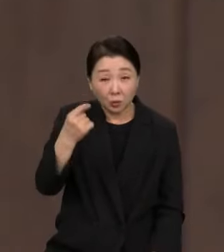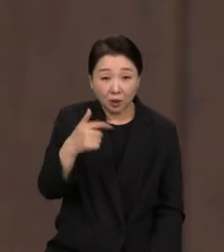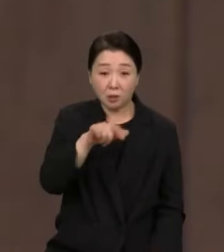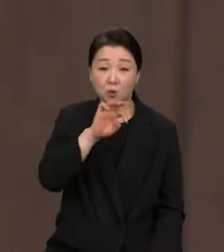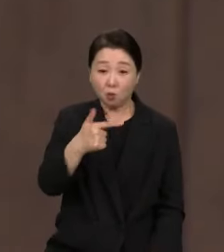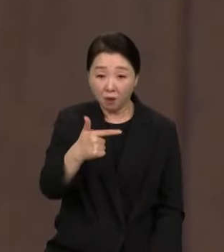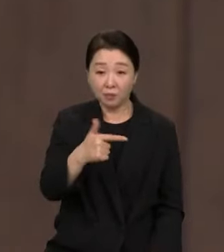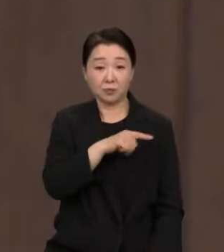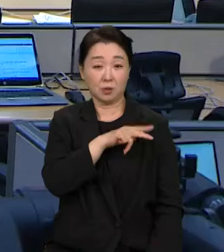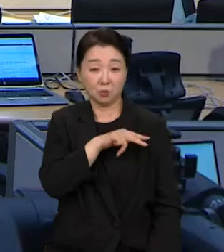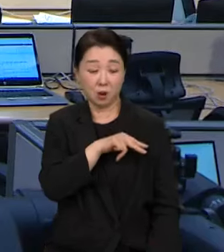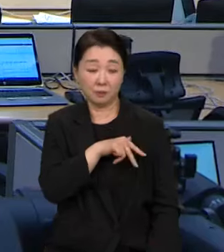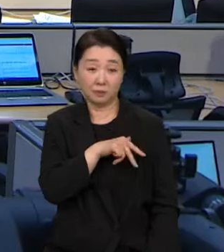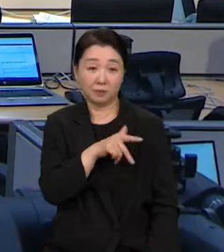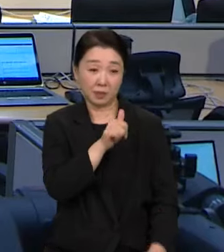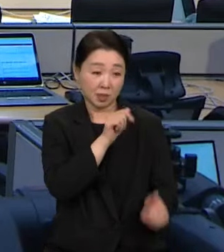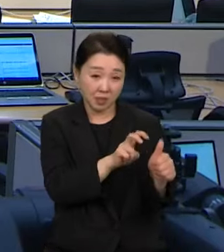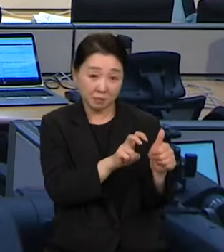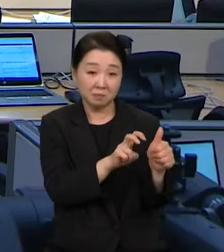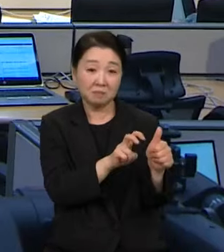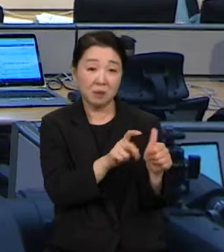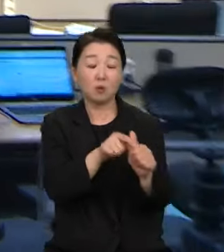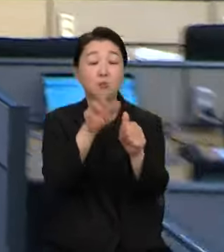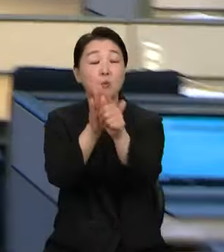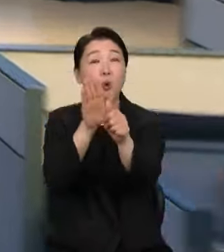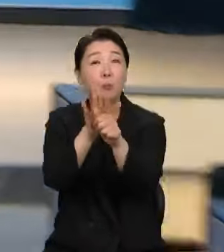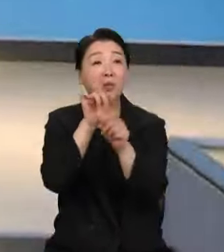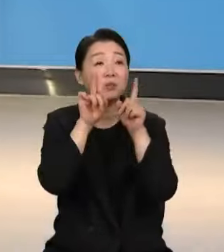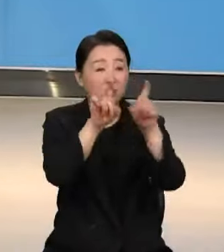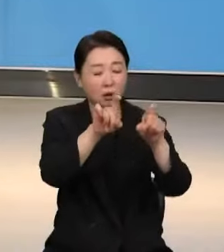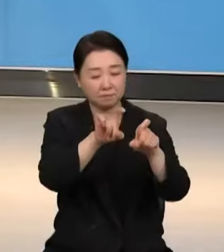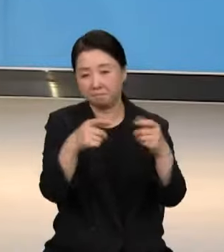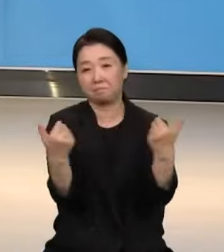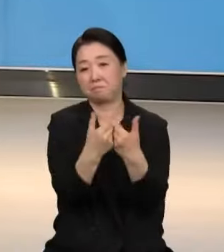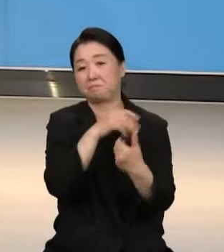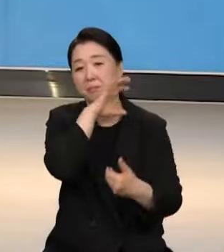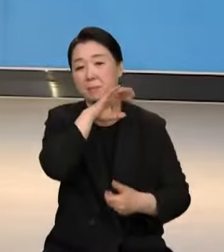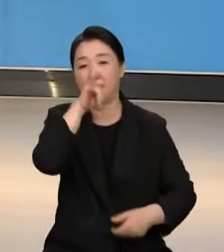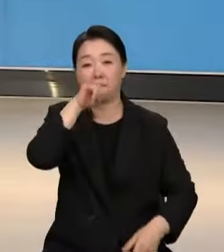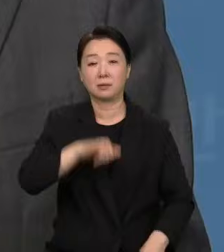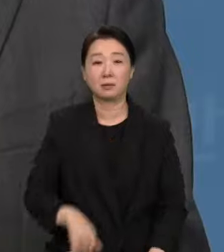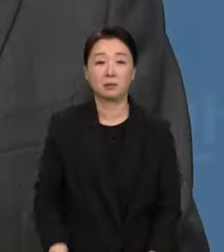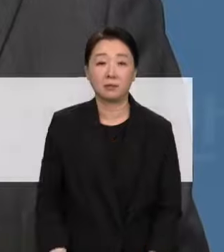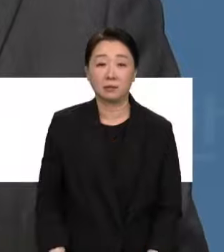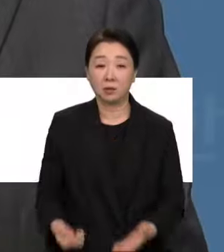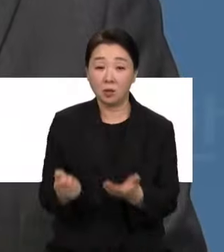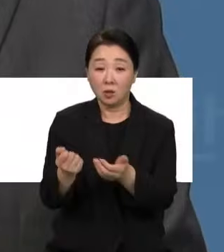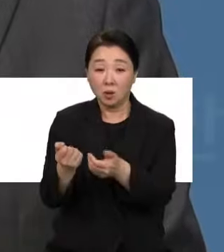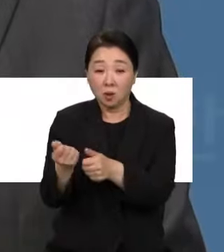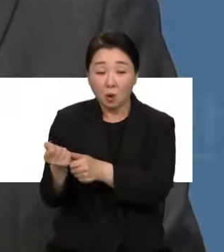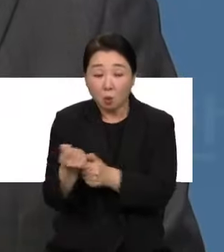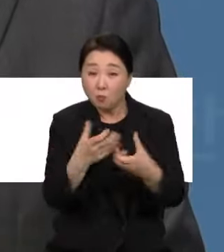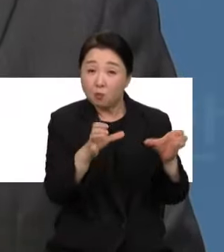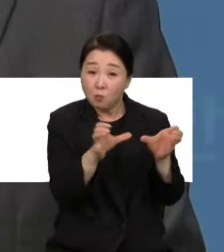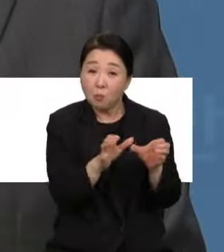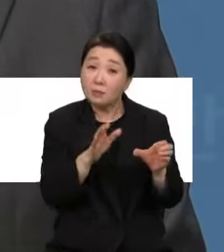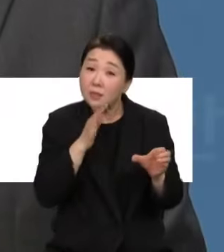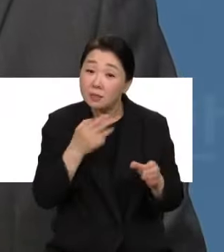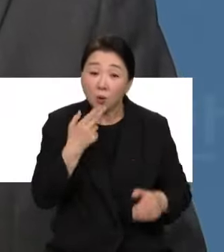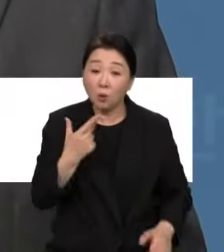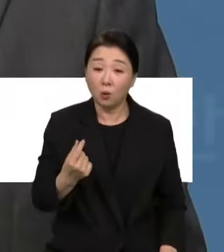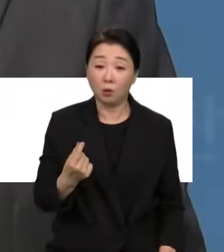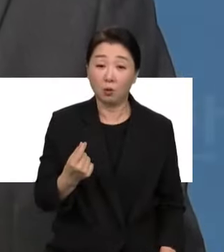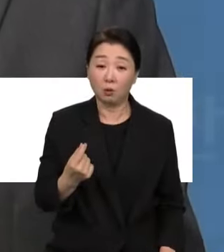권성동 의원도 임 전 사단장 구명 로비 의혹을 적극 반박했습니다. 골프 모임 실제 이루어지지도 않았고 그리고